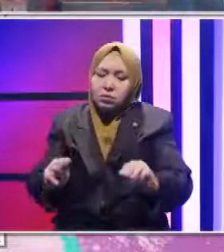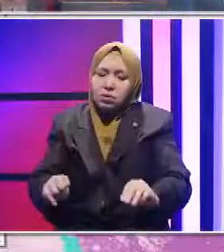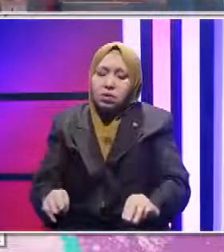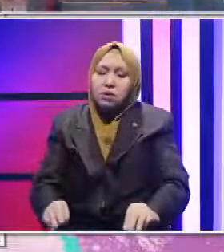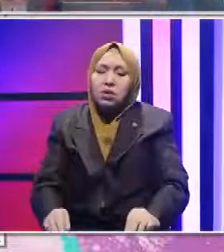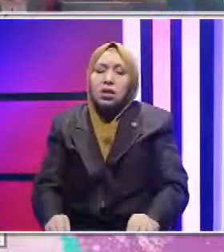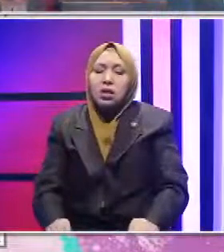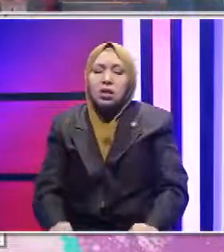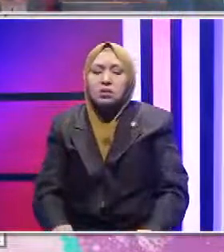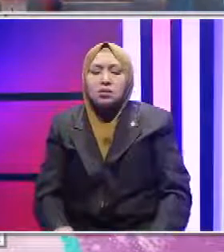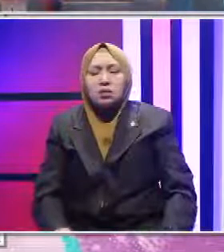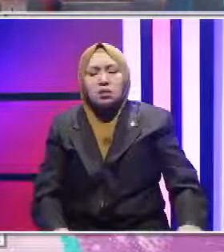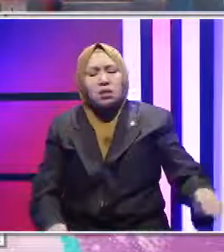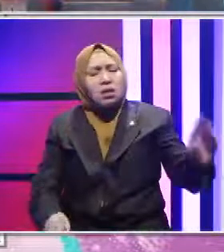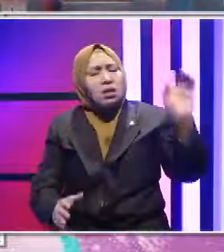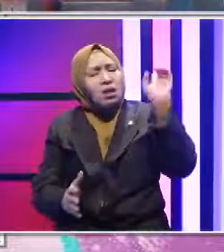أيها